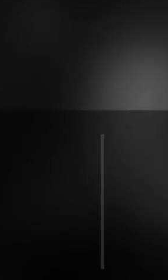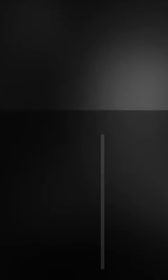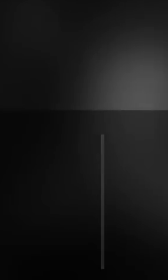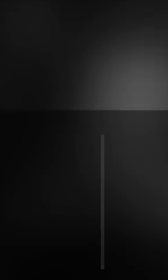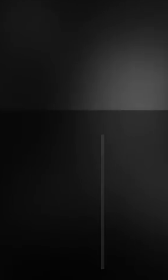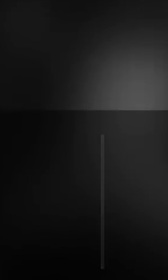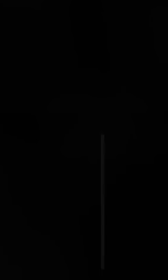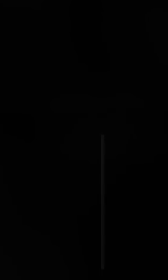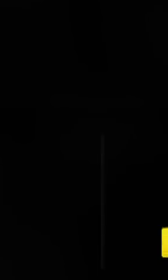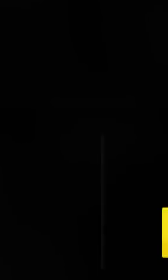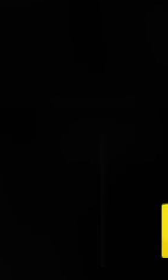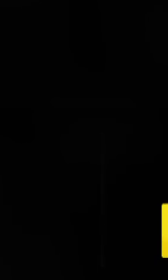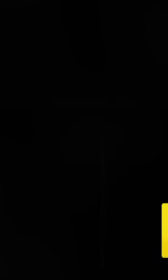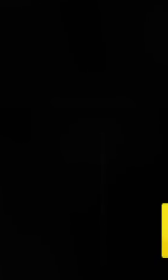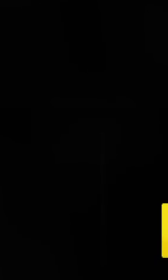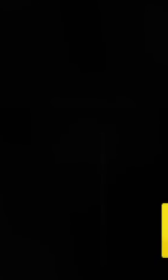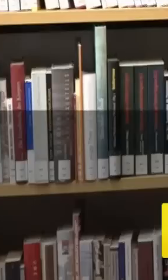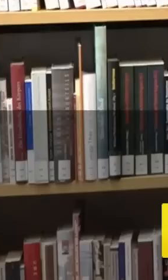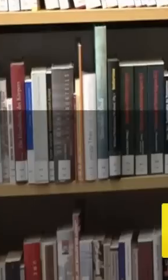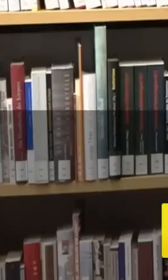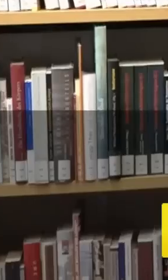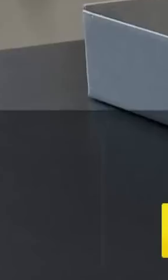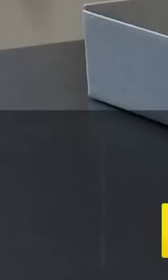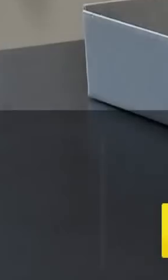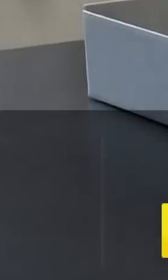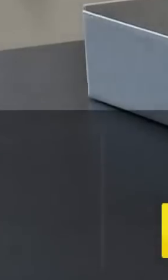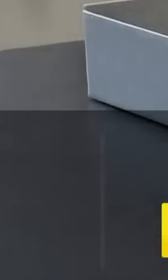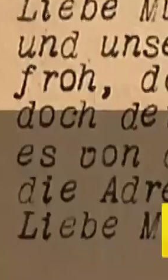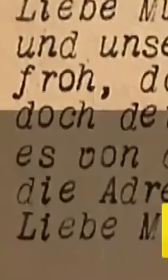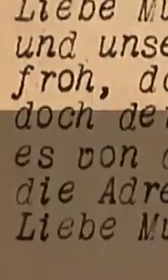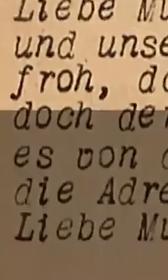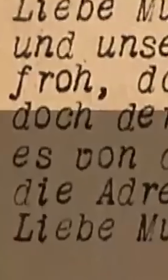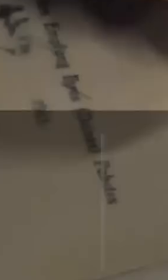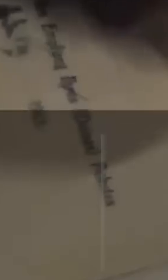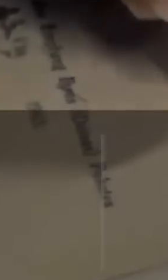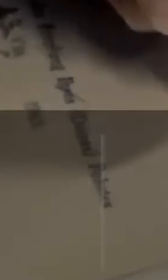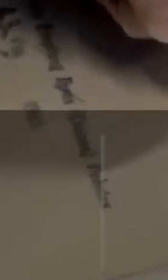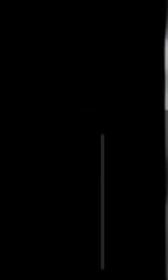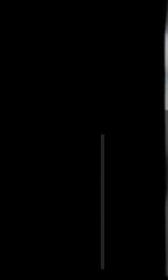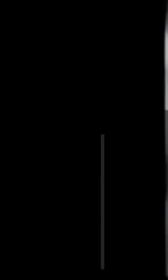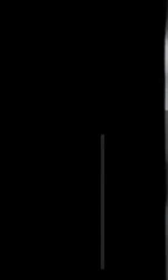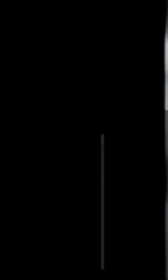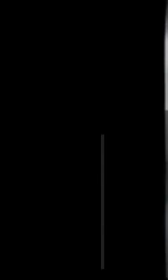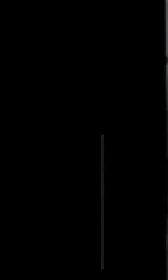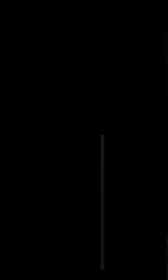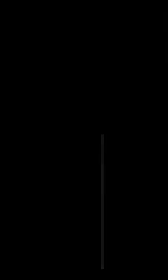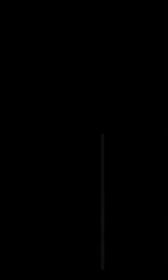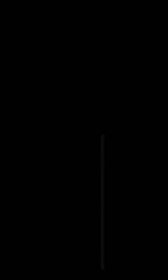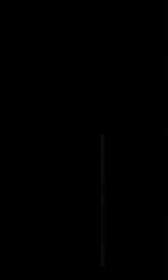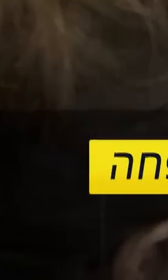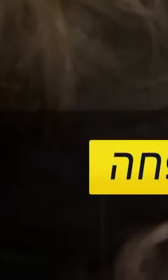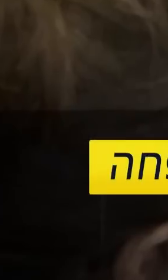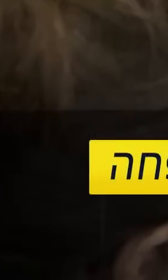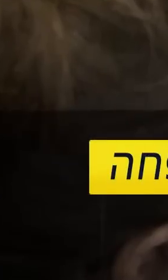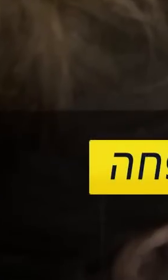המשפחה שנספתה בשואה והותירה אחריה אוצר נדיר של תמונות וגלויות שתיעדו את חיי היהודים בגרמניה